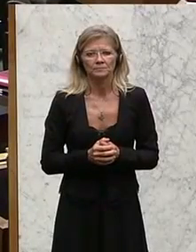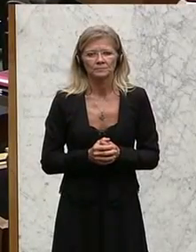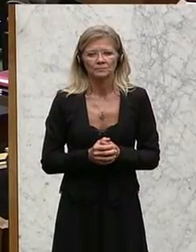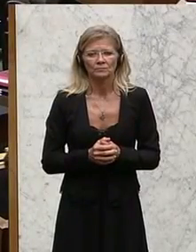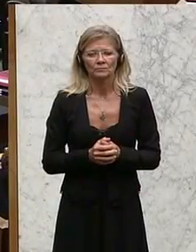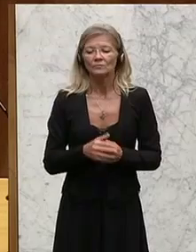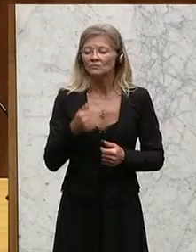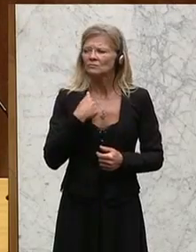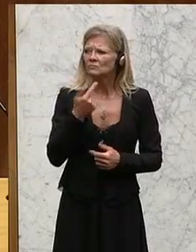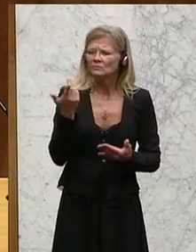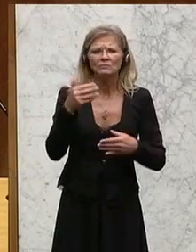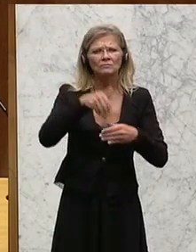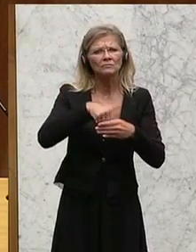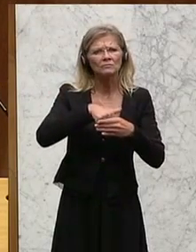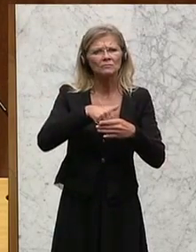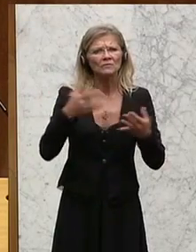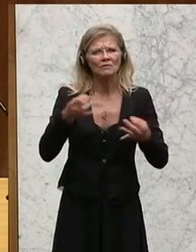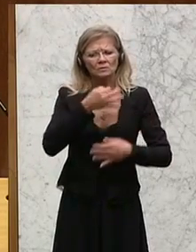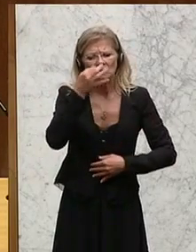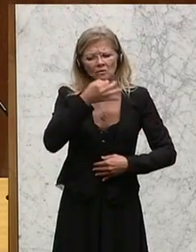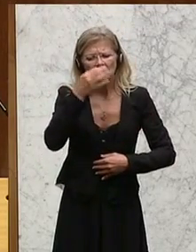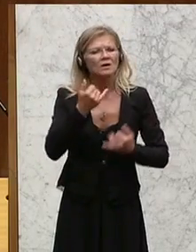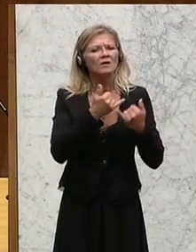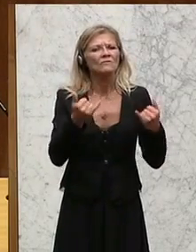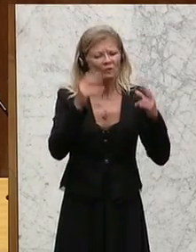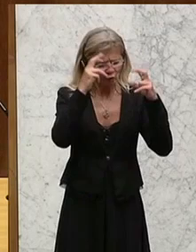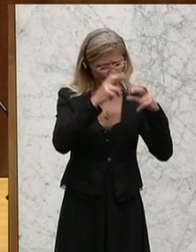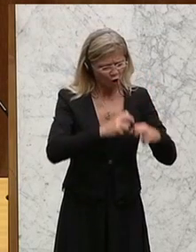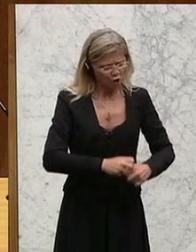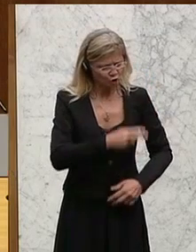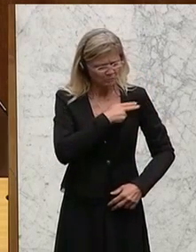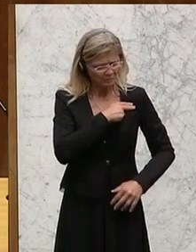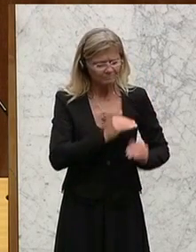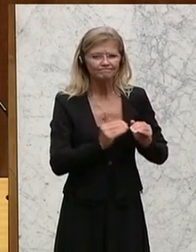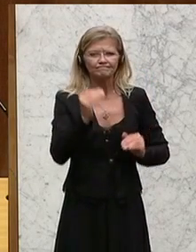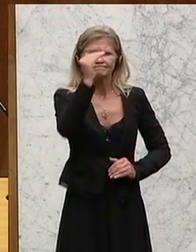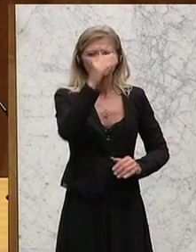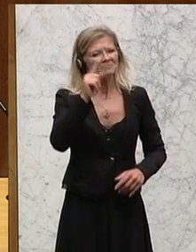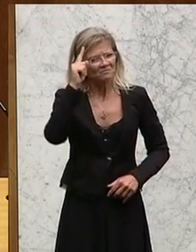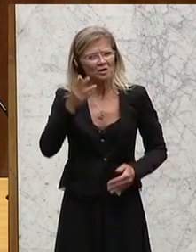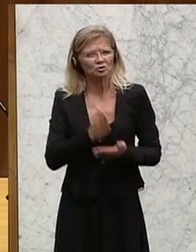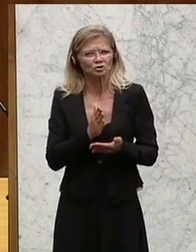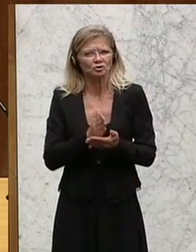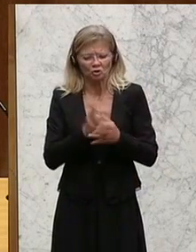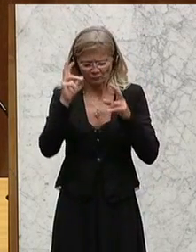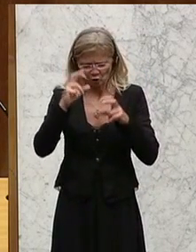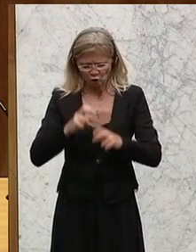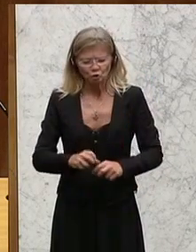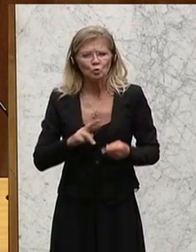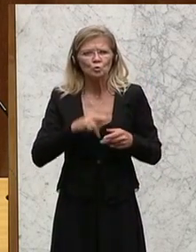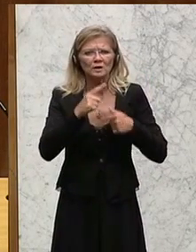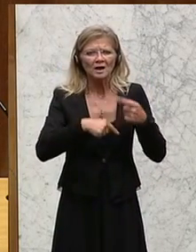Ich spreche über die Erhöhung der Forschungsprämie. Wir wissen ja, es ist eine Binsenweisheit, Forschung und Entwicklung ist ganz, ganz